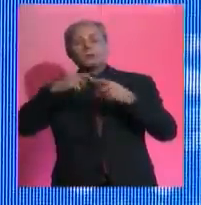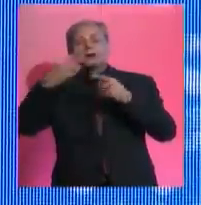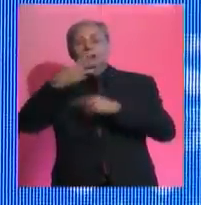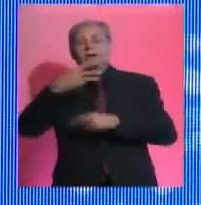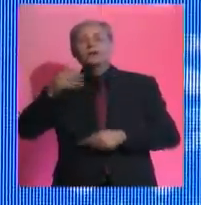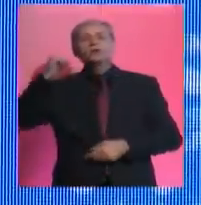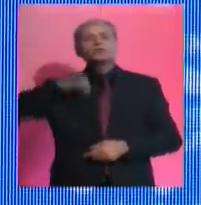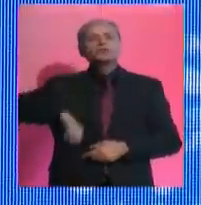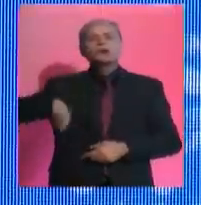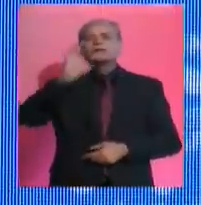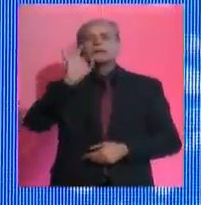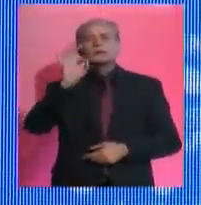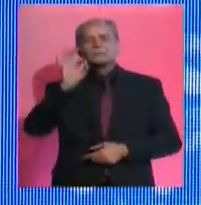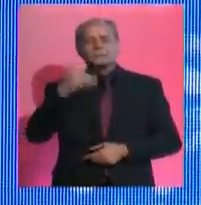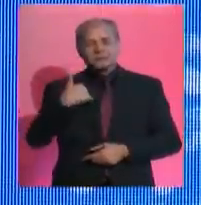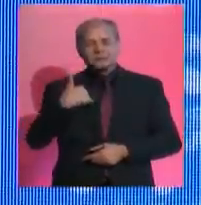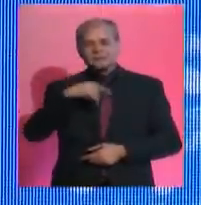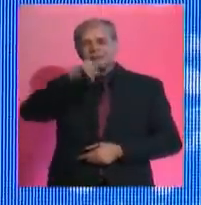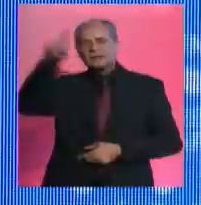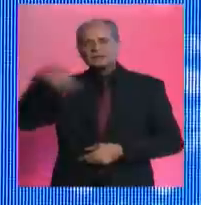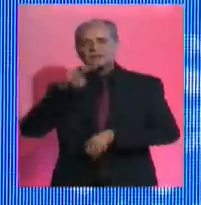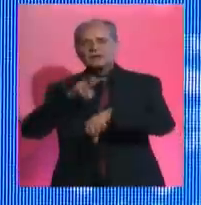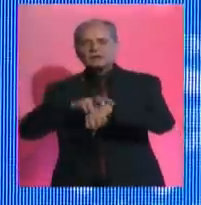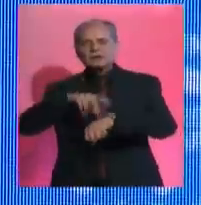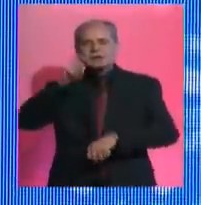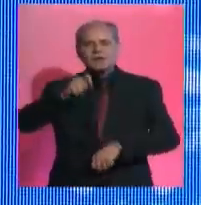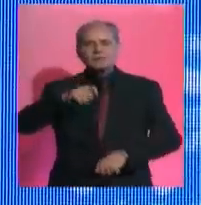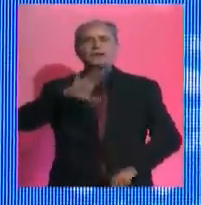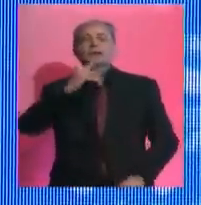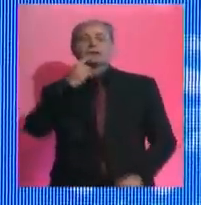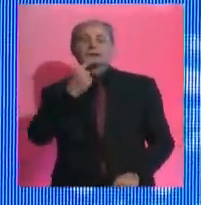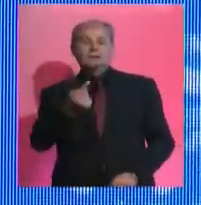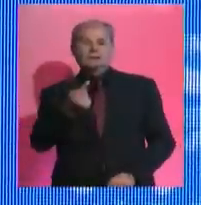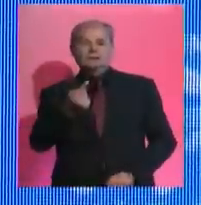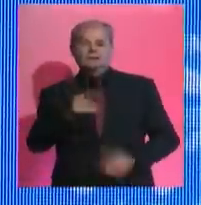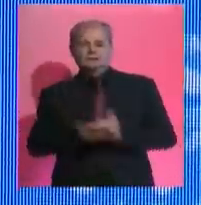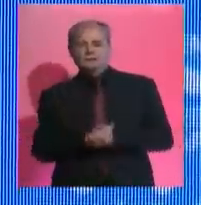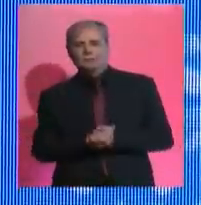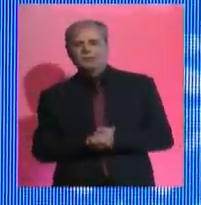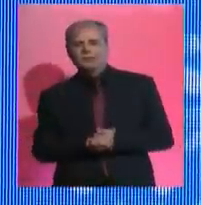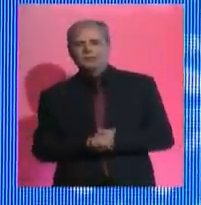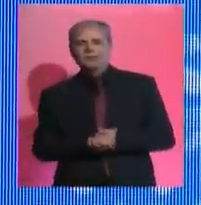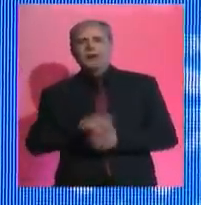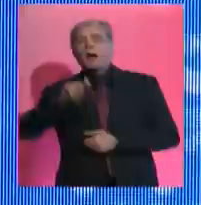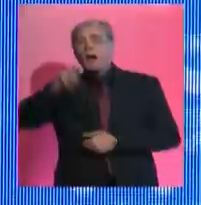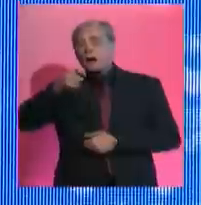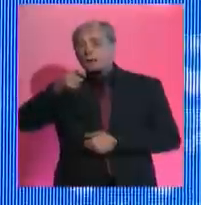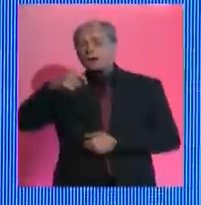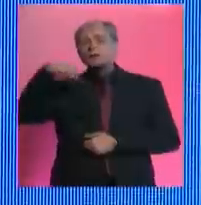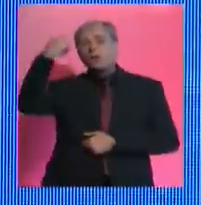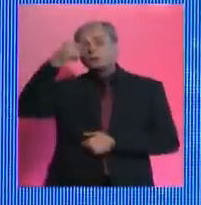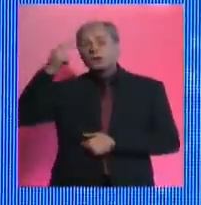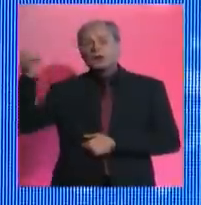düşmanımız kindir bizim Biz kimseye kin tutmayız kamu Alem birdir bu ise Erbakan